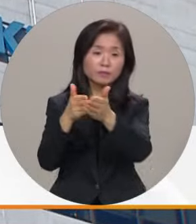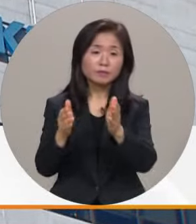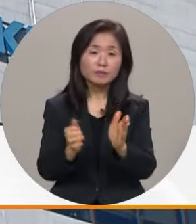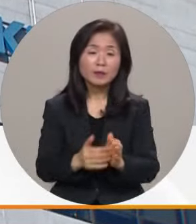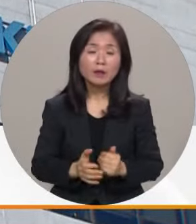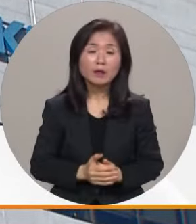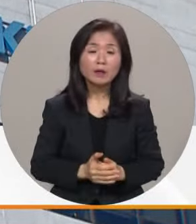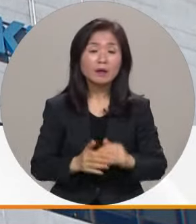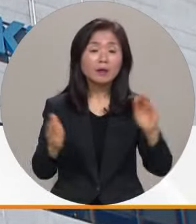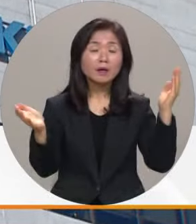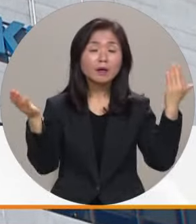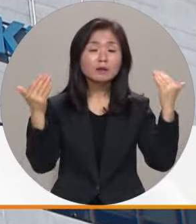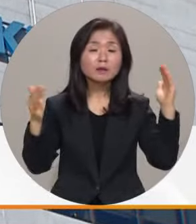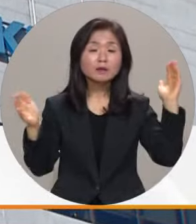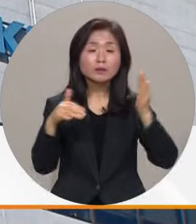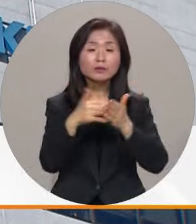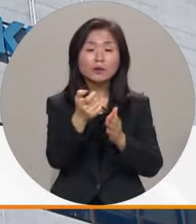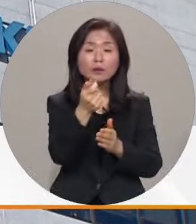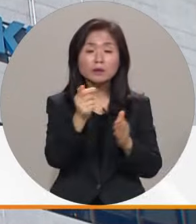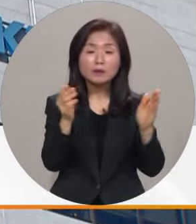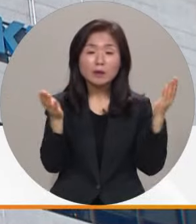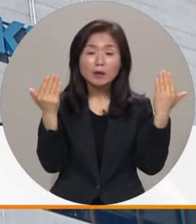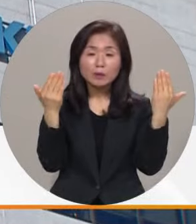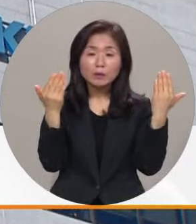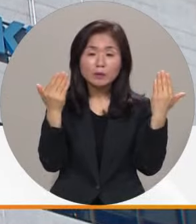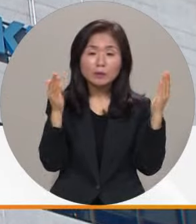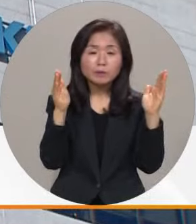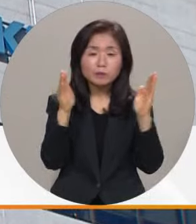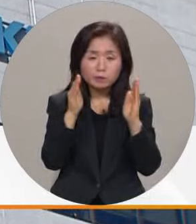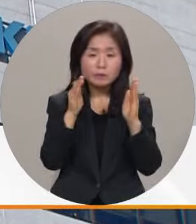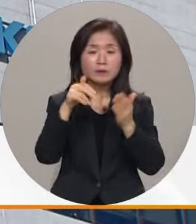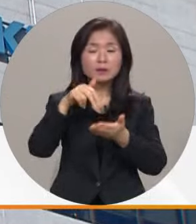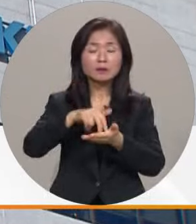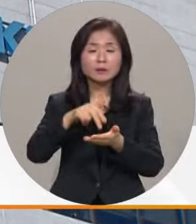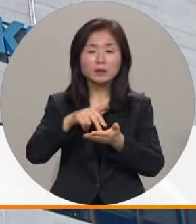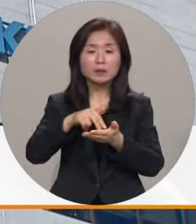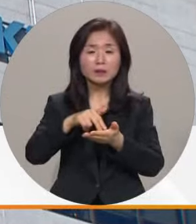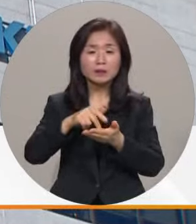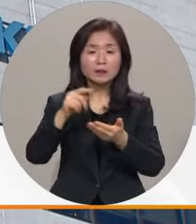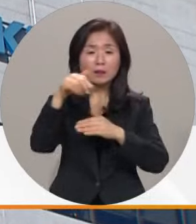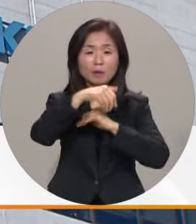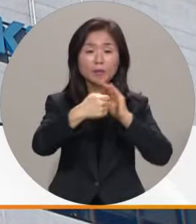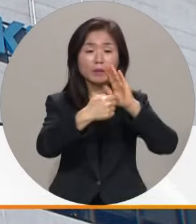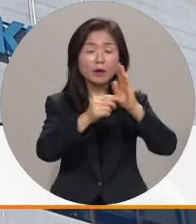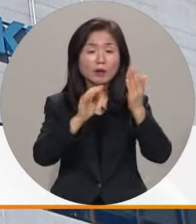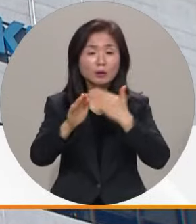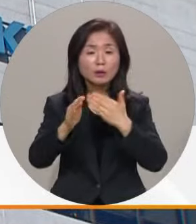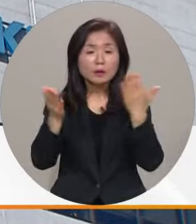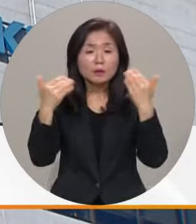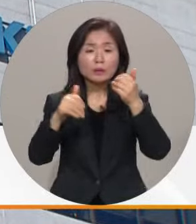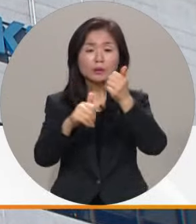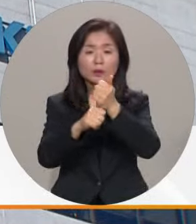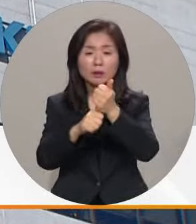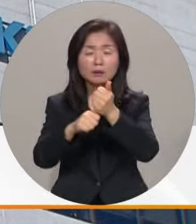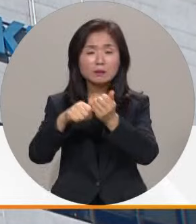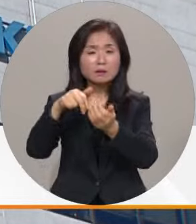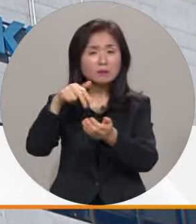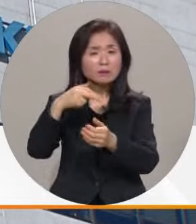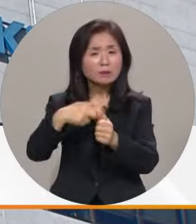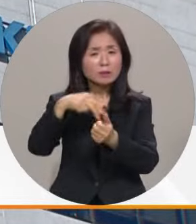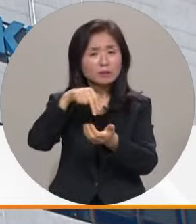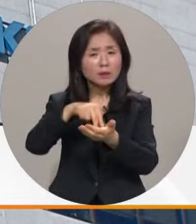방안이 나와서 조금 이제 현장에서 특히나 이제 현장예 교 감사님이 혼란스러워하고 계시는